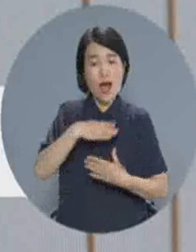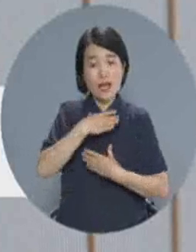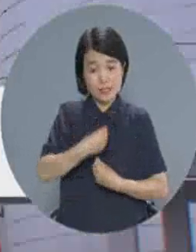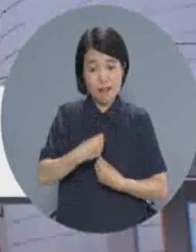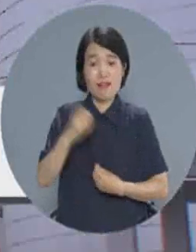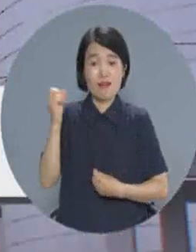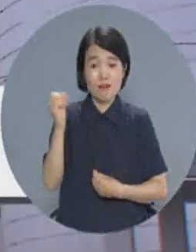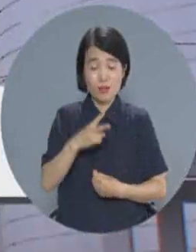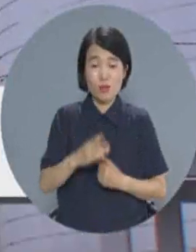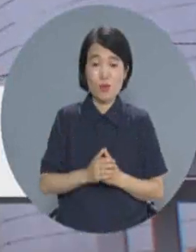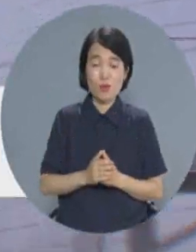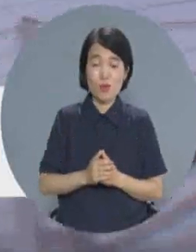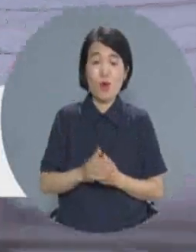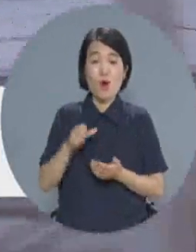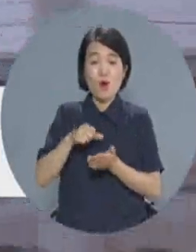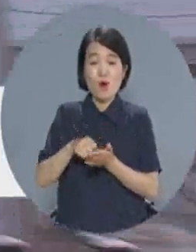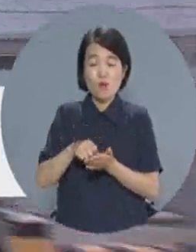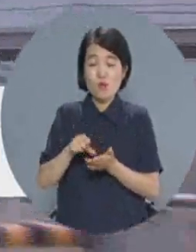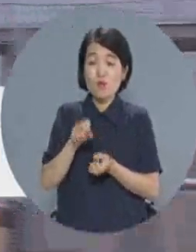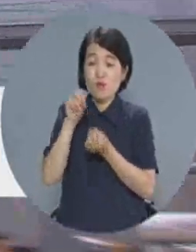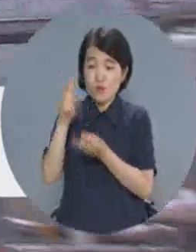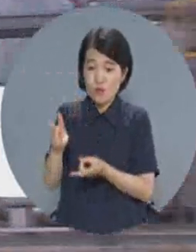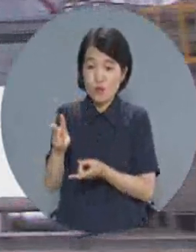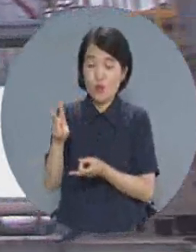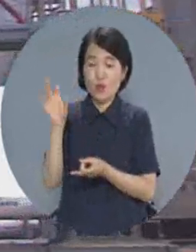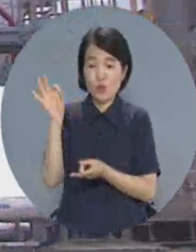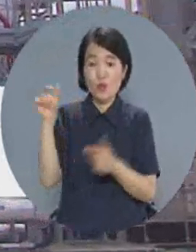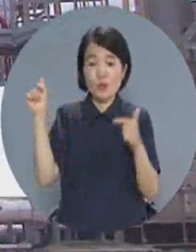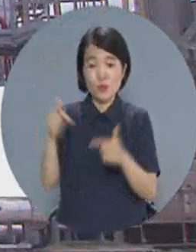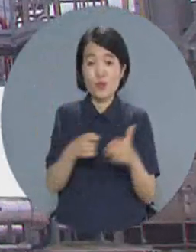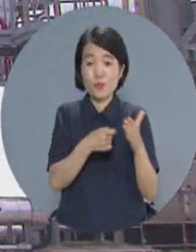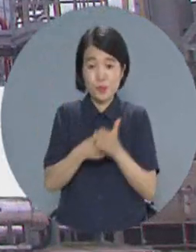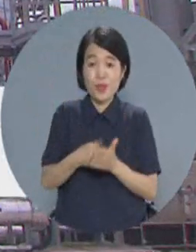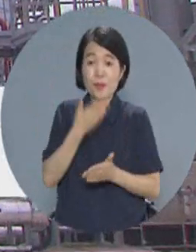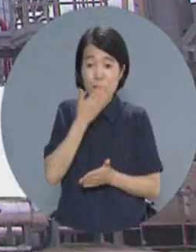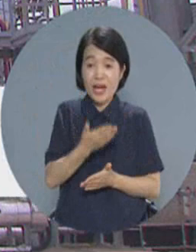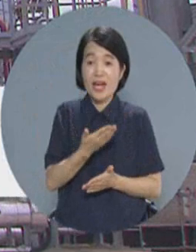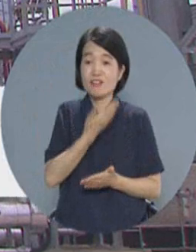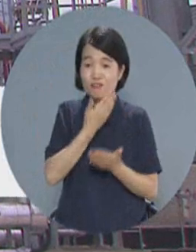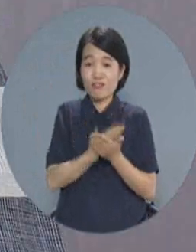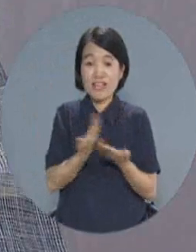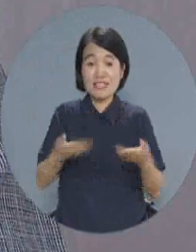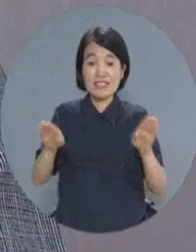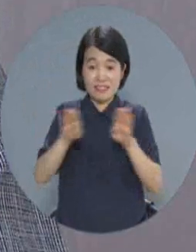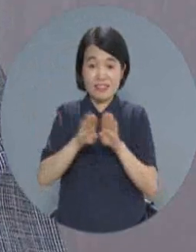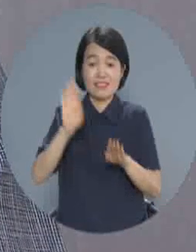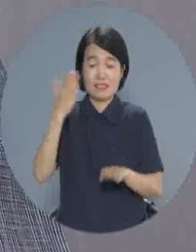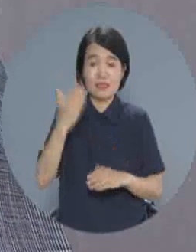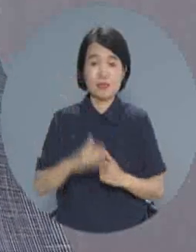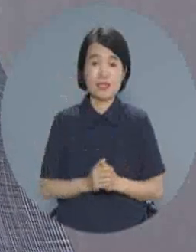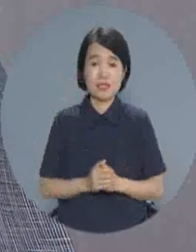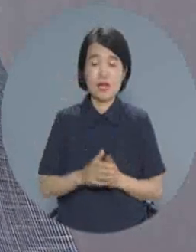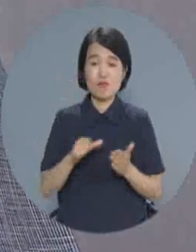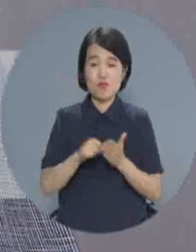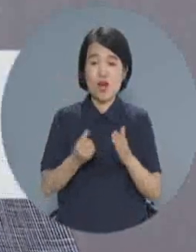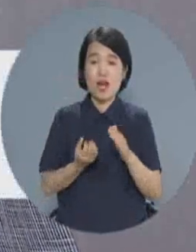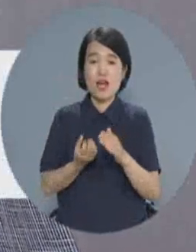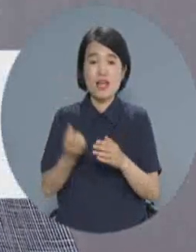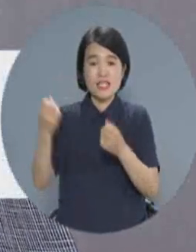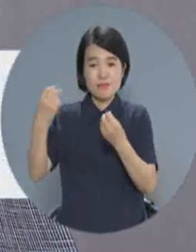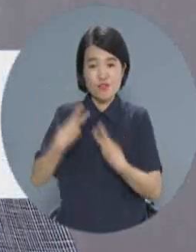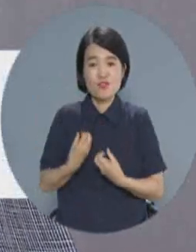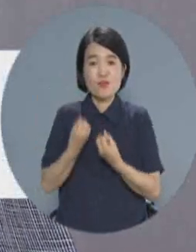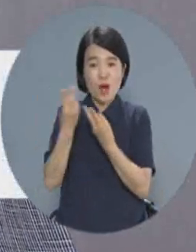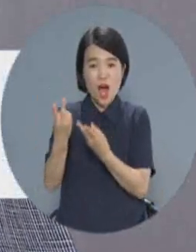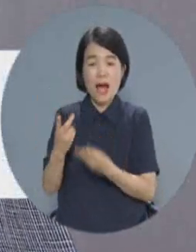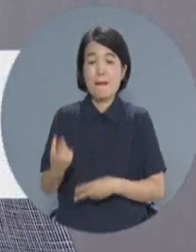제고, 화주사의 물류비용도 절감할 수 있는 주요 시설이 될 것으로 전망됩니다. 물품의 입출고를 좀 빨리 하기 위해서